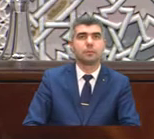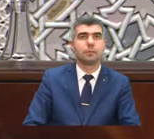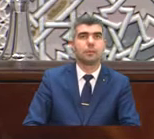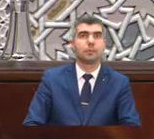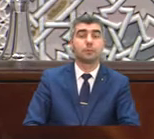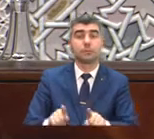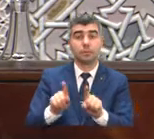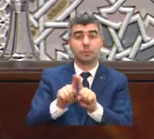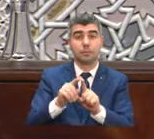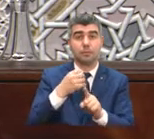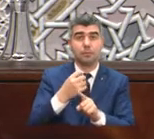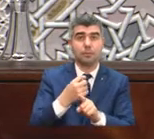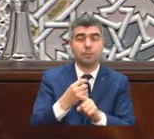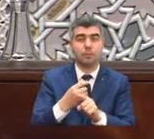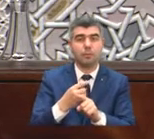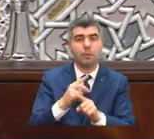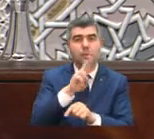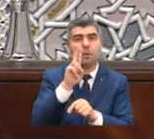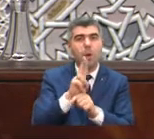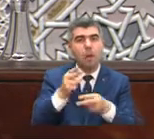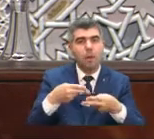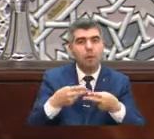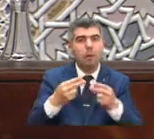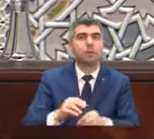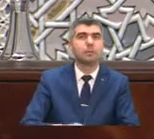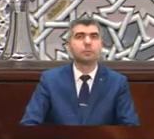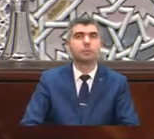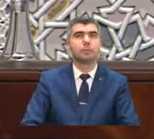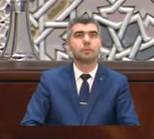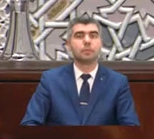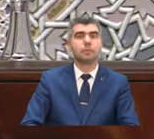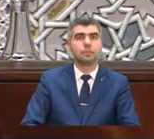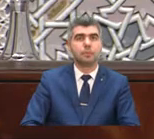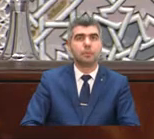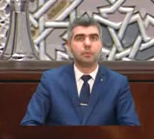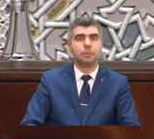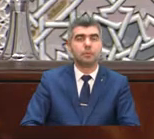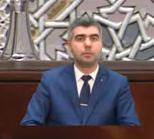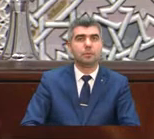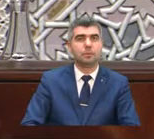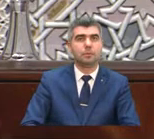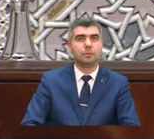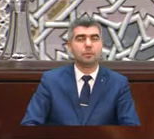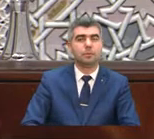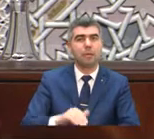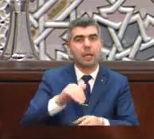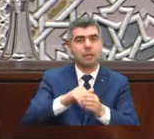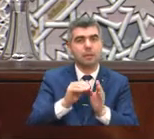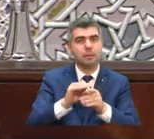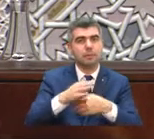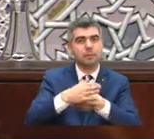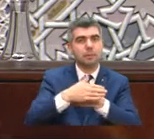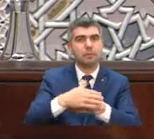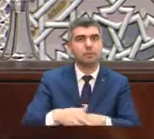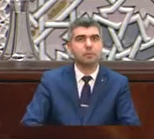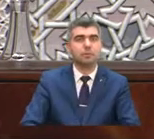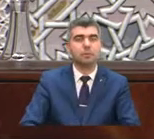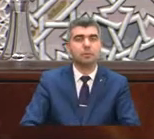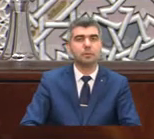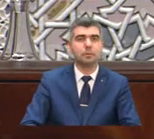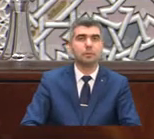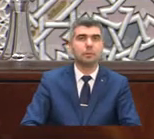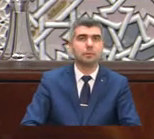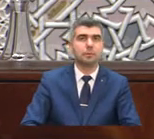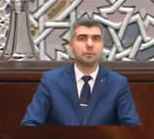من تعقيب اضافي؟ تفضلوا السيد نائب من فريق التجمع الدستوري. السيد الوزير، هناك تعقيب اضافي